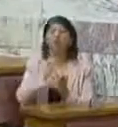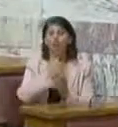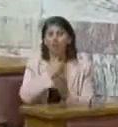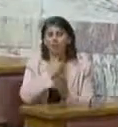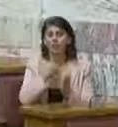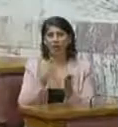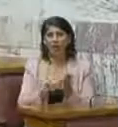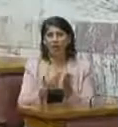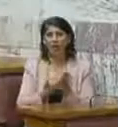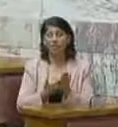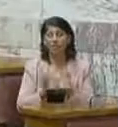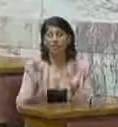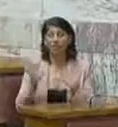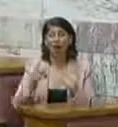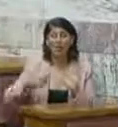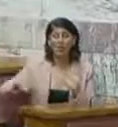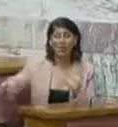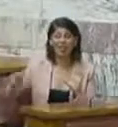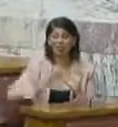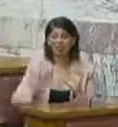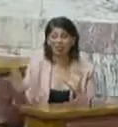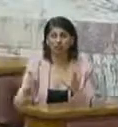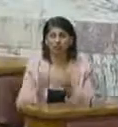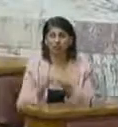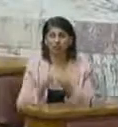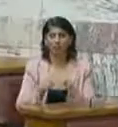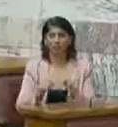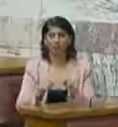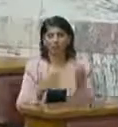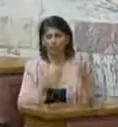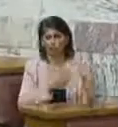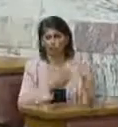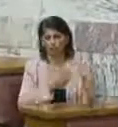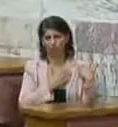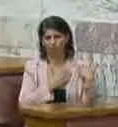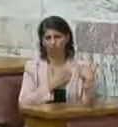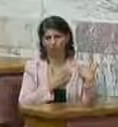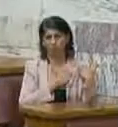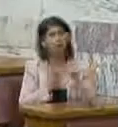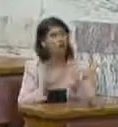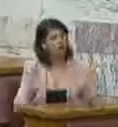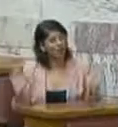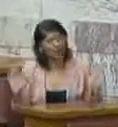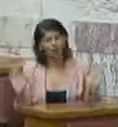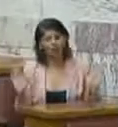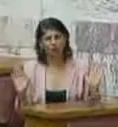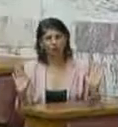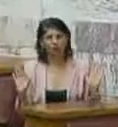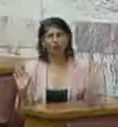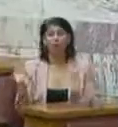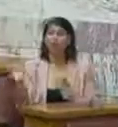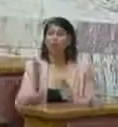άδεια από κανέναν για να ασκήσει τις αρμοδιότητές της. Από κανέναν. Όπου